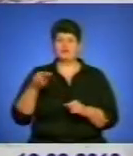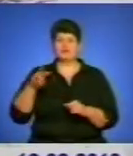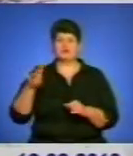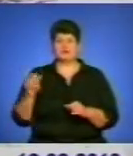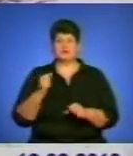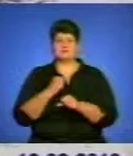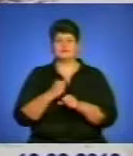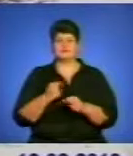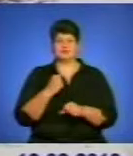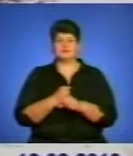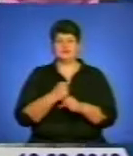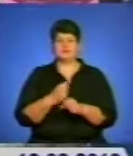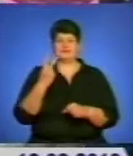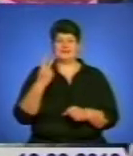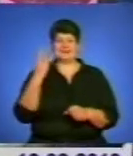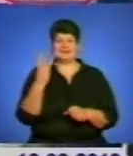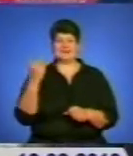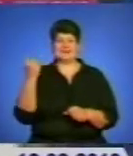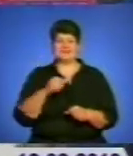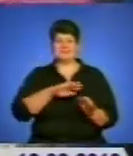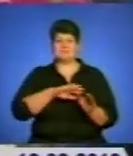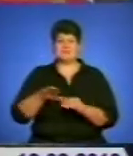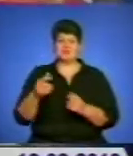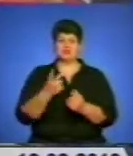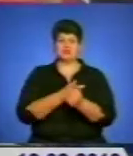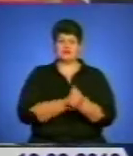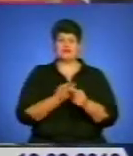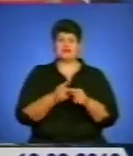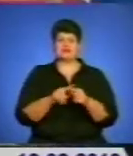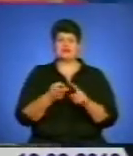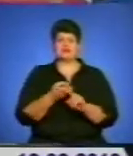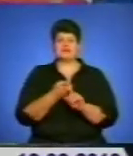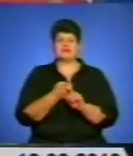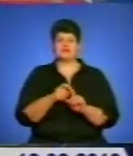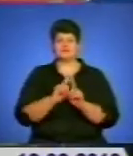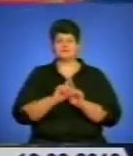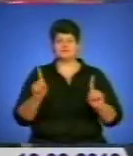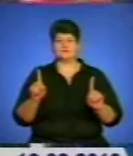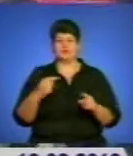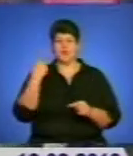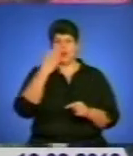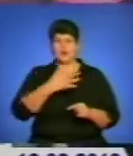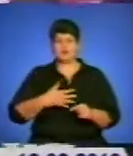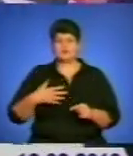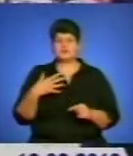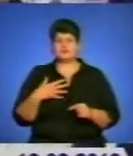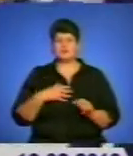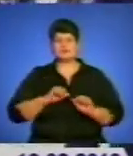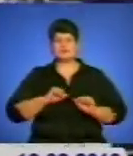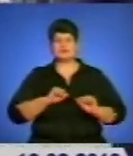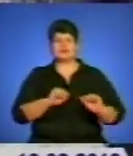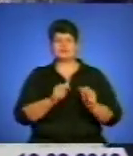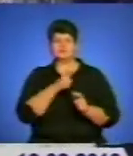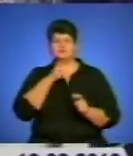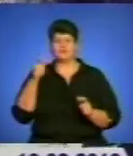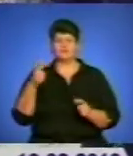виробляється 2-3 тижні після щеплення. Це також залежить від особливостей організму, зауважує Марія Павєльєва. Захист триває